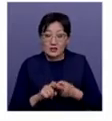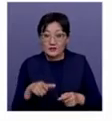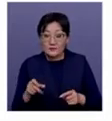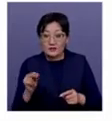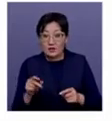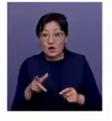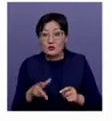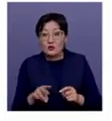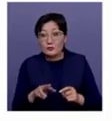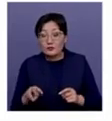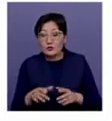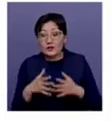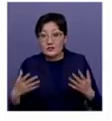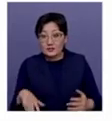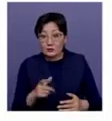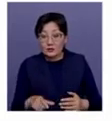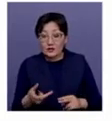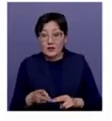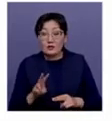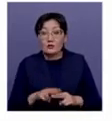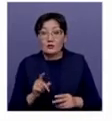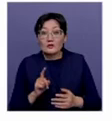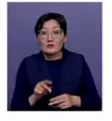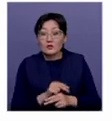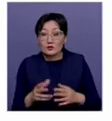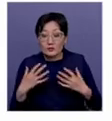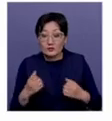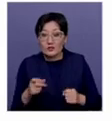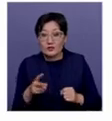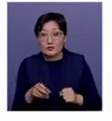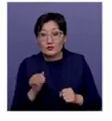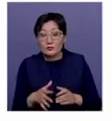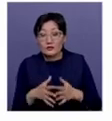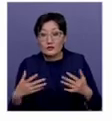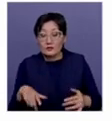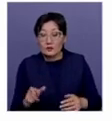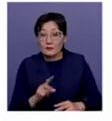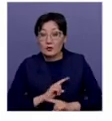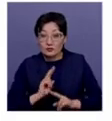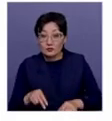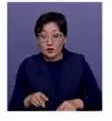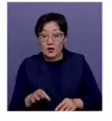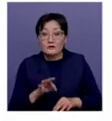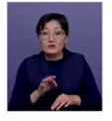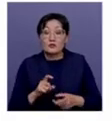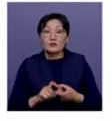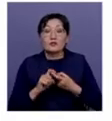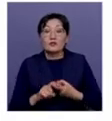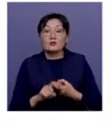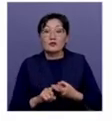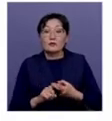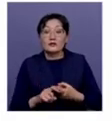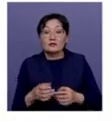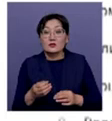саны 3 миллионнан астам. 962 мың адам індеттен жазылып шықса, 200 мыңнан астам адам көз жұмған. Коронавирус инфекциясын жұқтыру